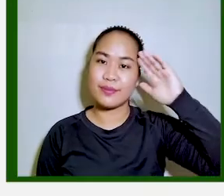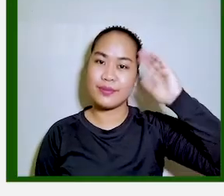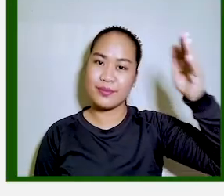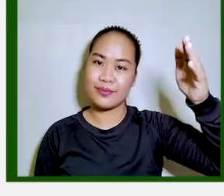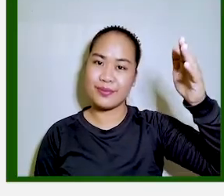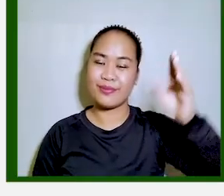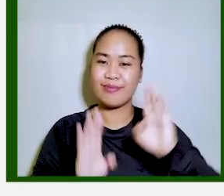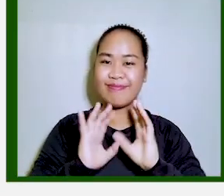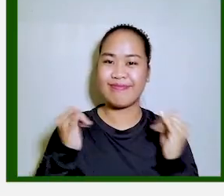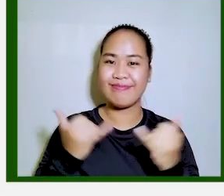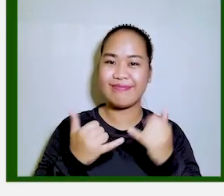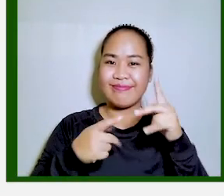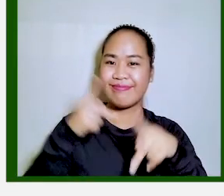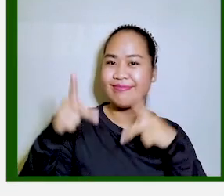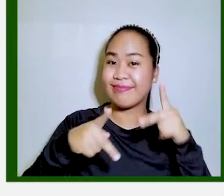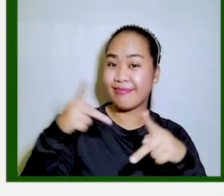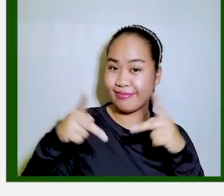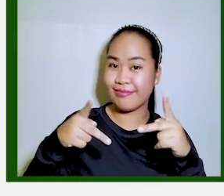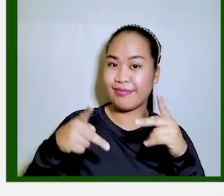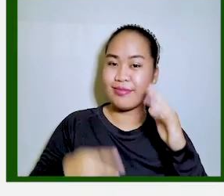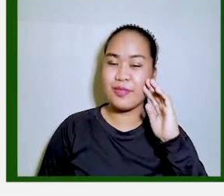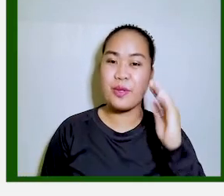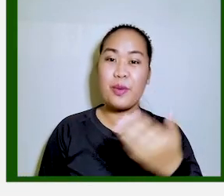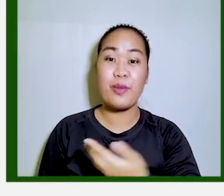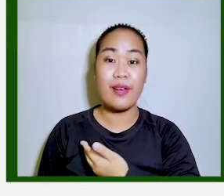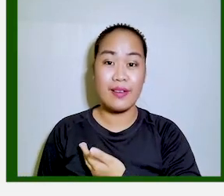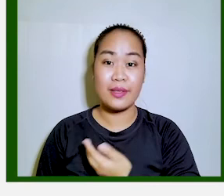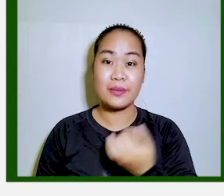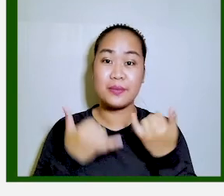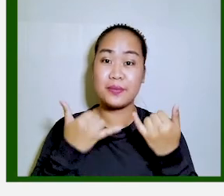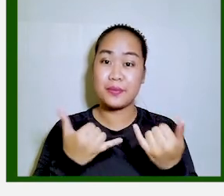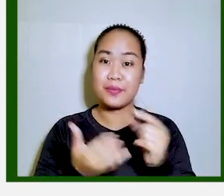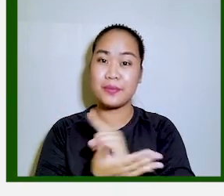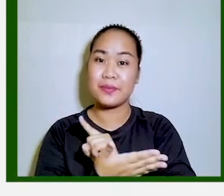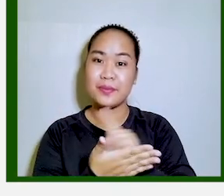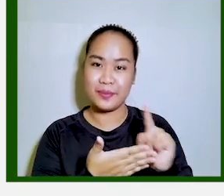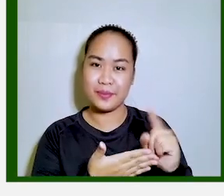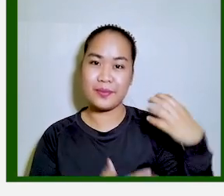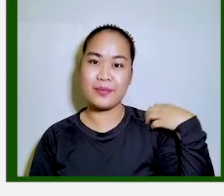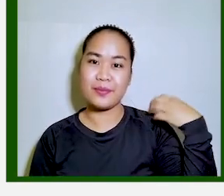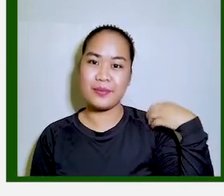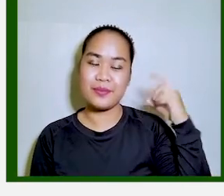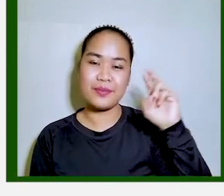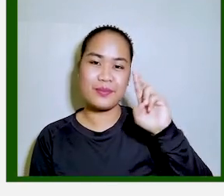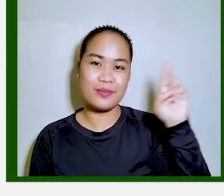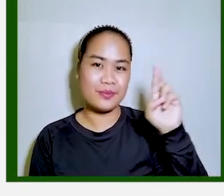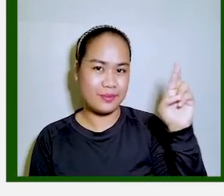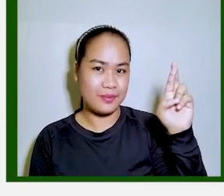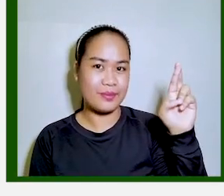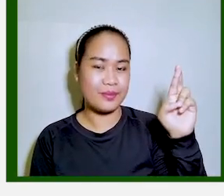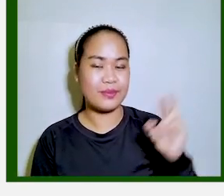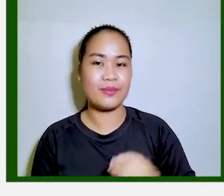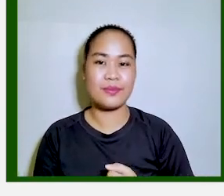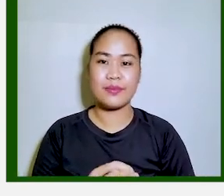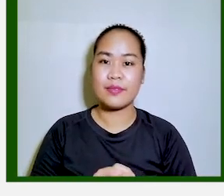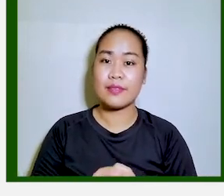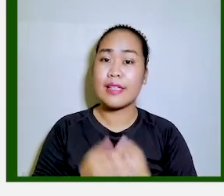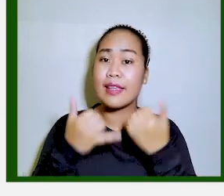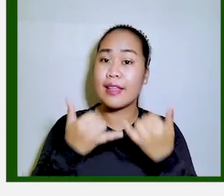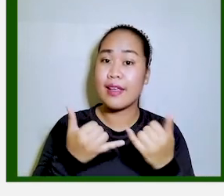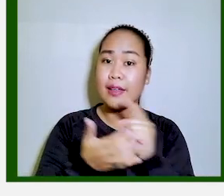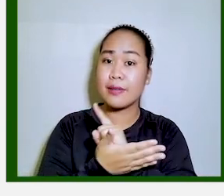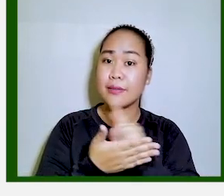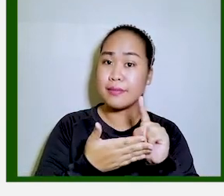Hello mga kabarangay! So welcome po sa ating weekly Kapitan's Report. So ito pong ating